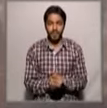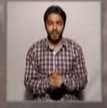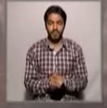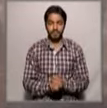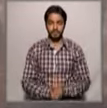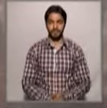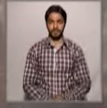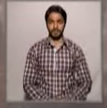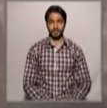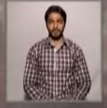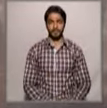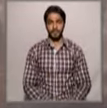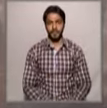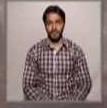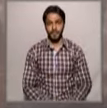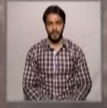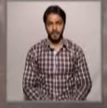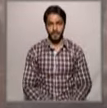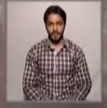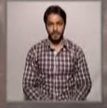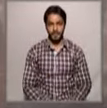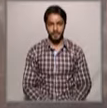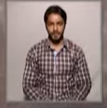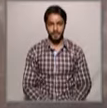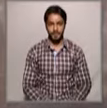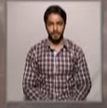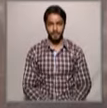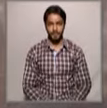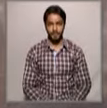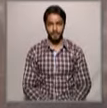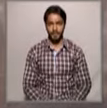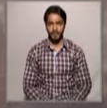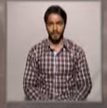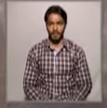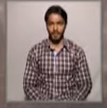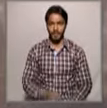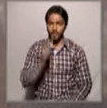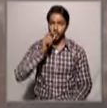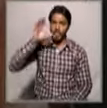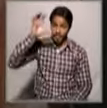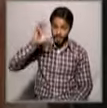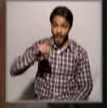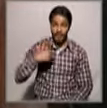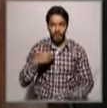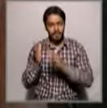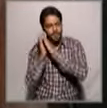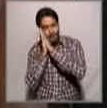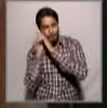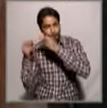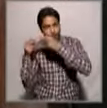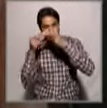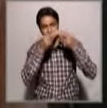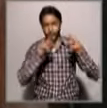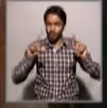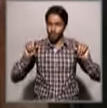منازل الصالحين، والله على ما على ذلك قدير. نعم، يعني دي مبشرة طيبة. نعم مبشرة، هذه الرؤية مبشرات،